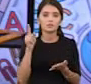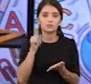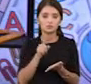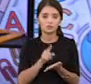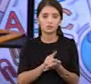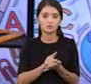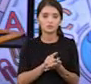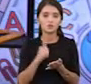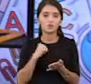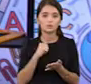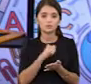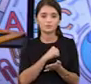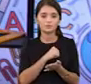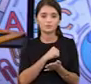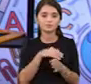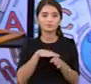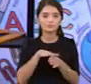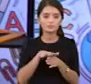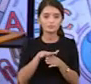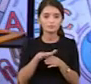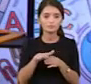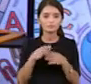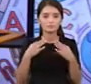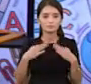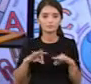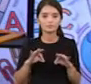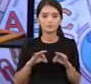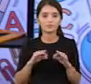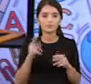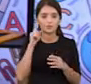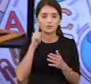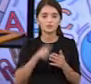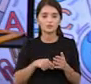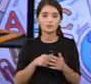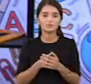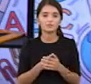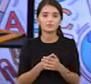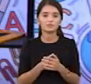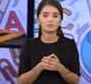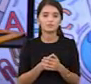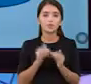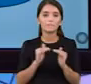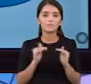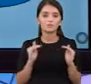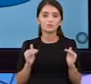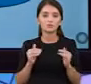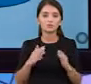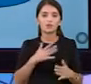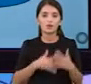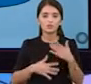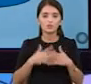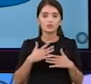bu mustaqil topshiriqni o'zingiz mustaqil ravishda amalga oshirishingizga ishonaman.